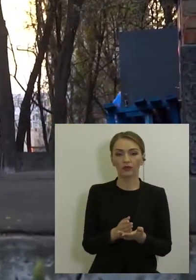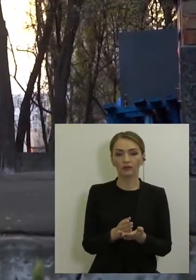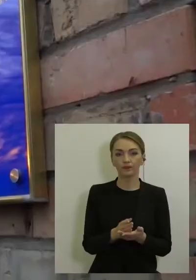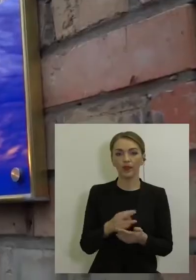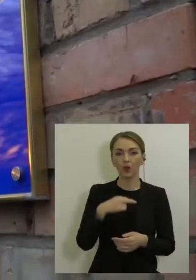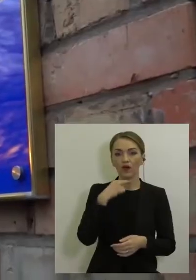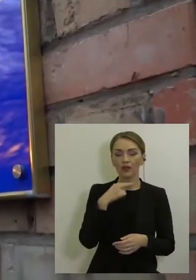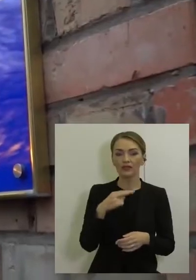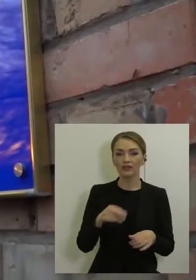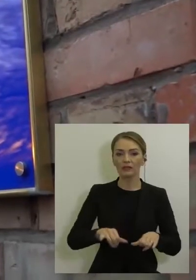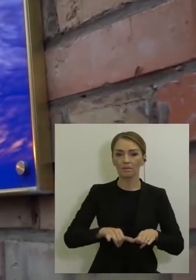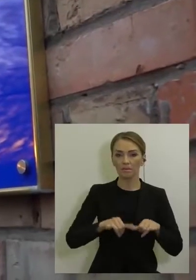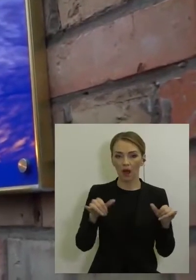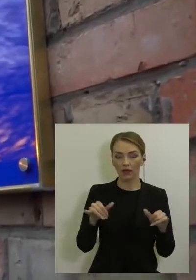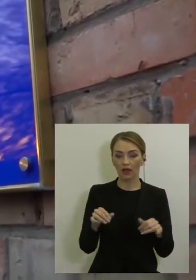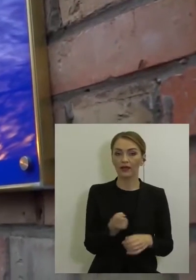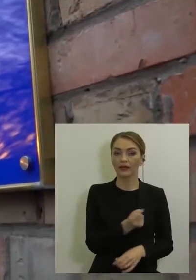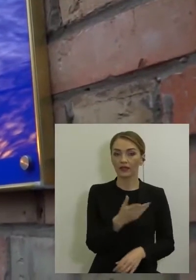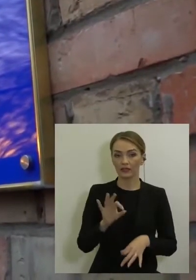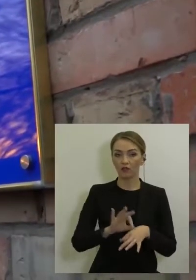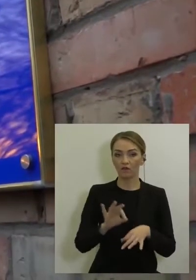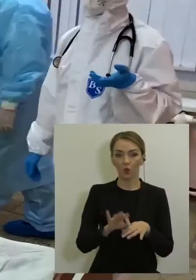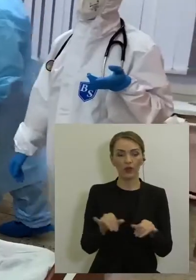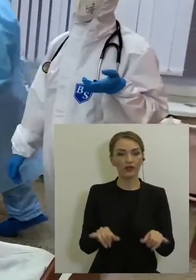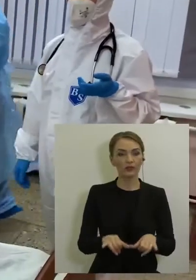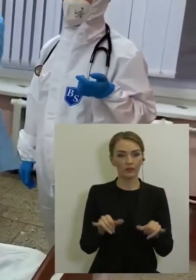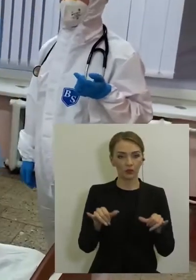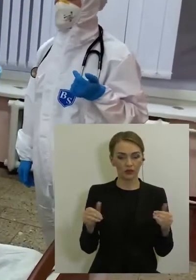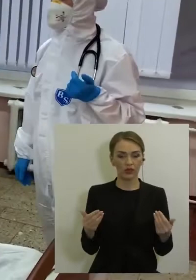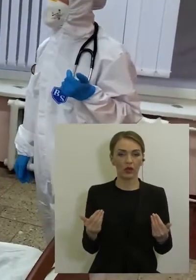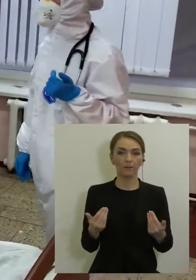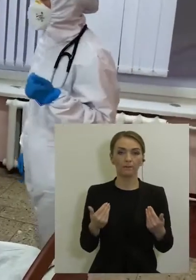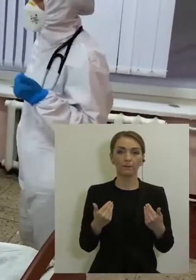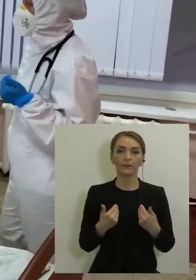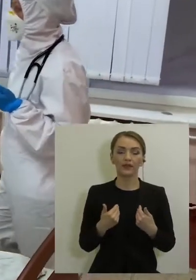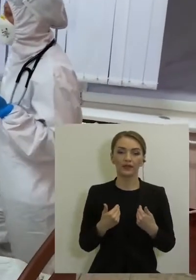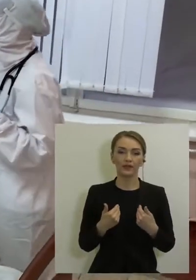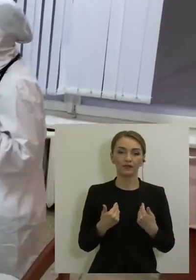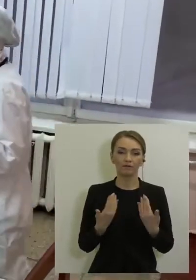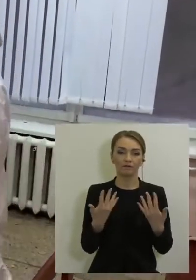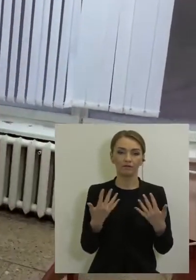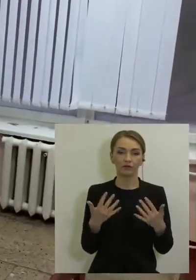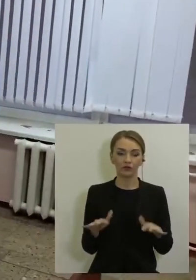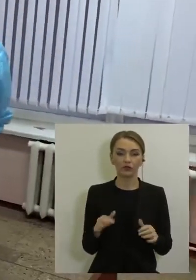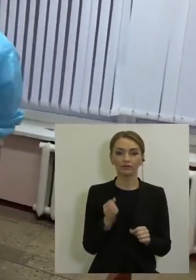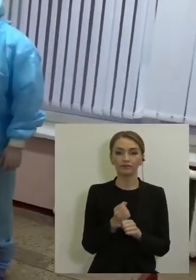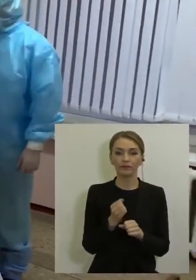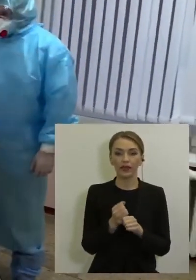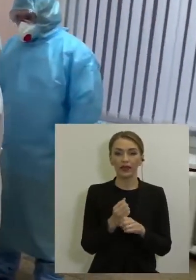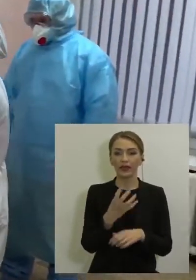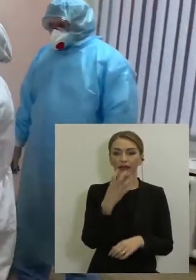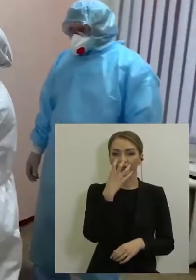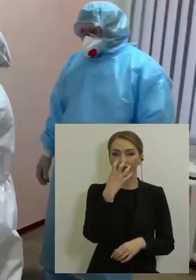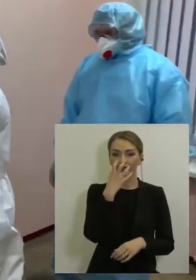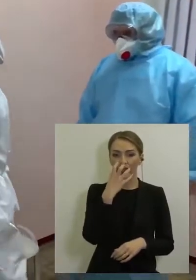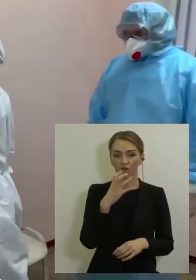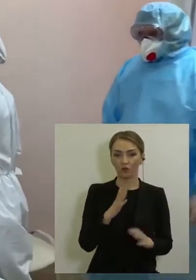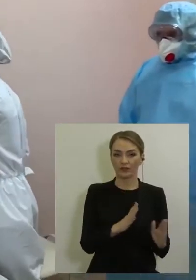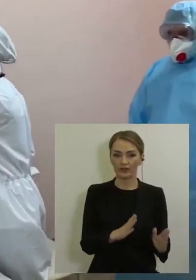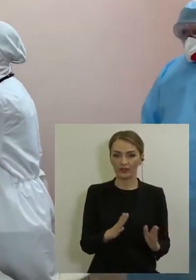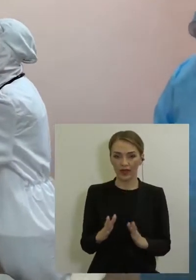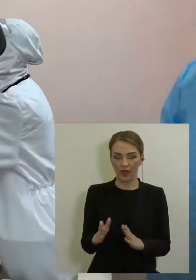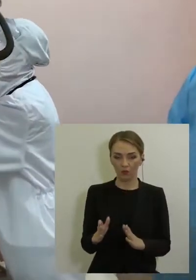і кількість хворих збільшується, так? Ми вже змонтували кисневу систему. Ми можемо